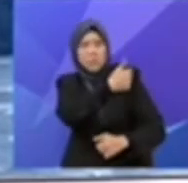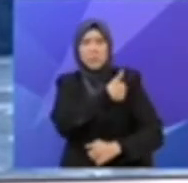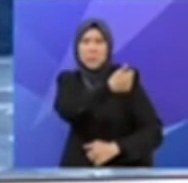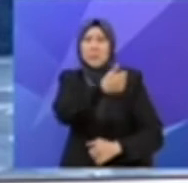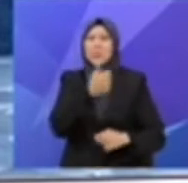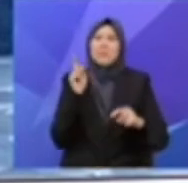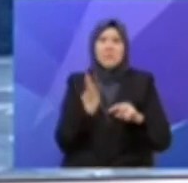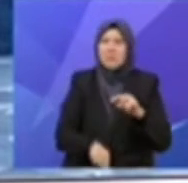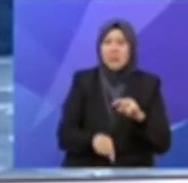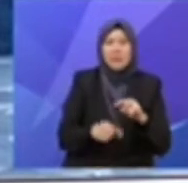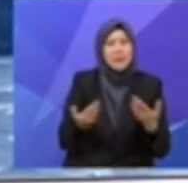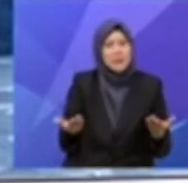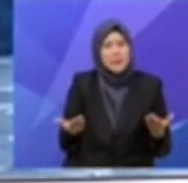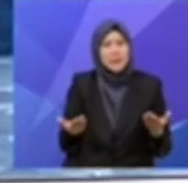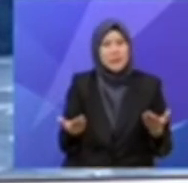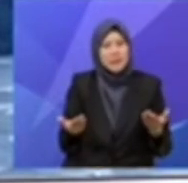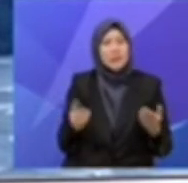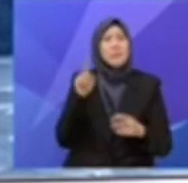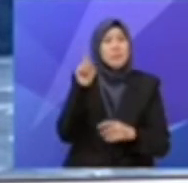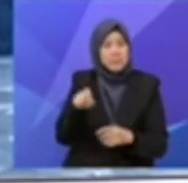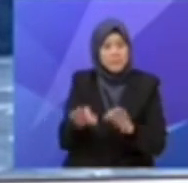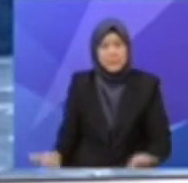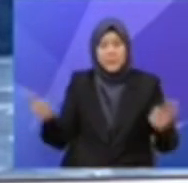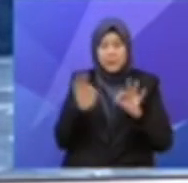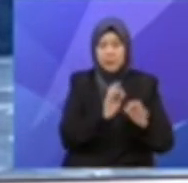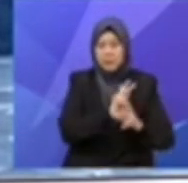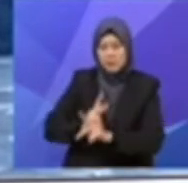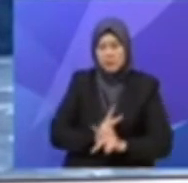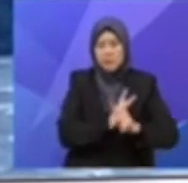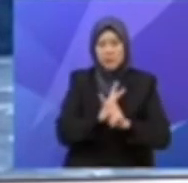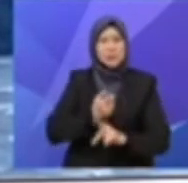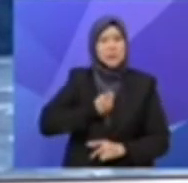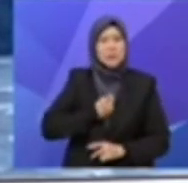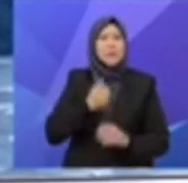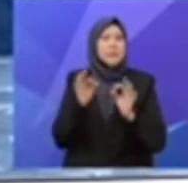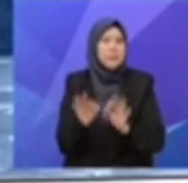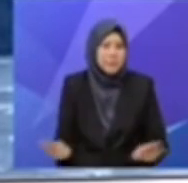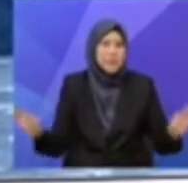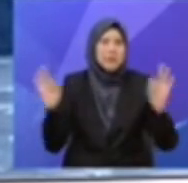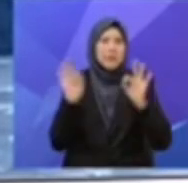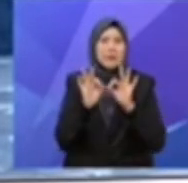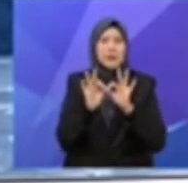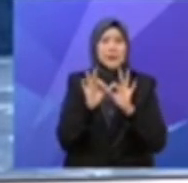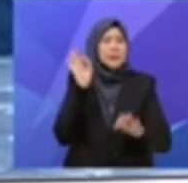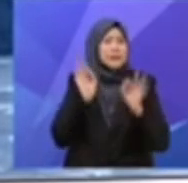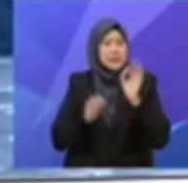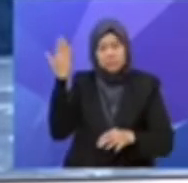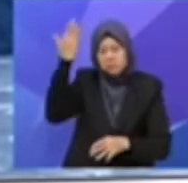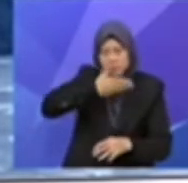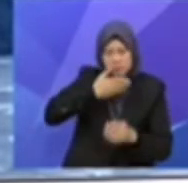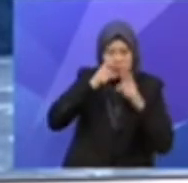tetapi kawalan sendiri itu sangat penting kalau tidak hanya akan menjadi